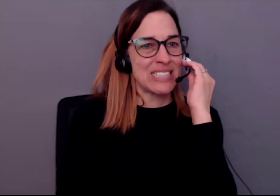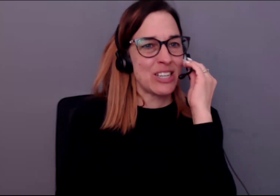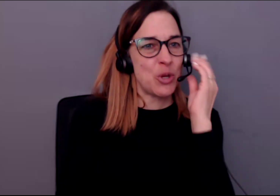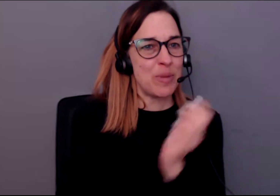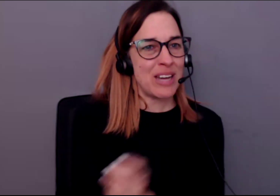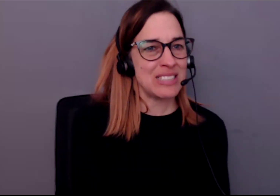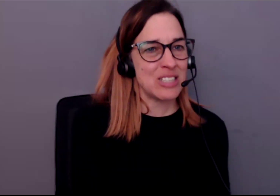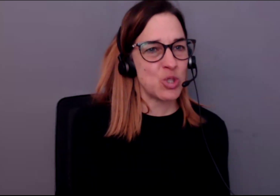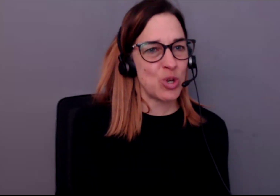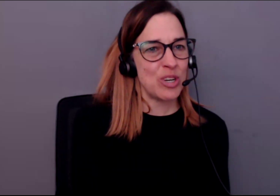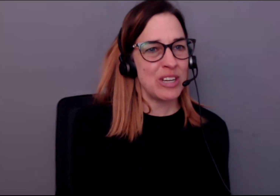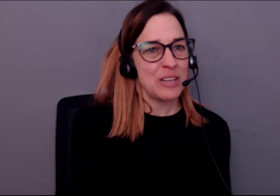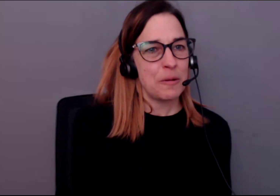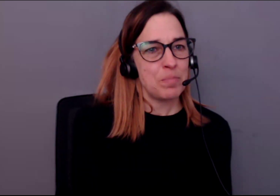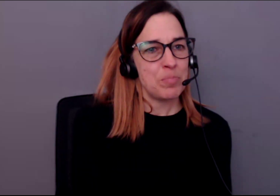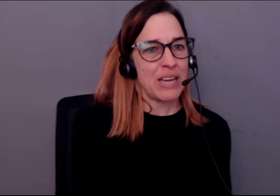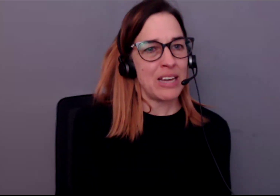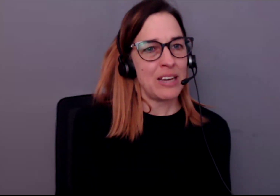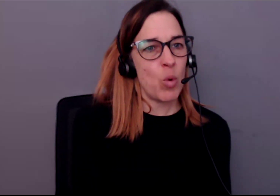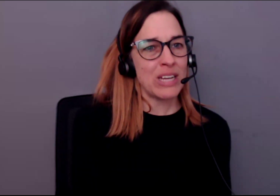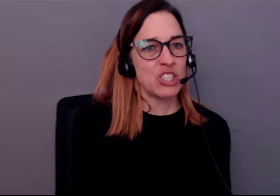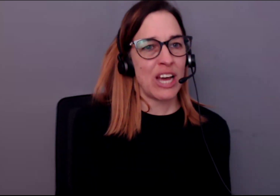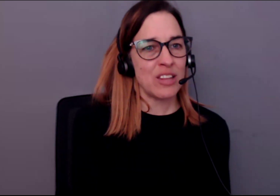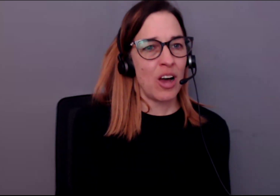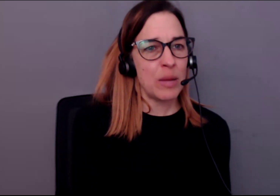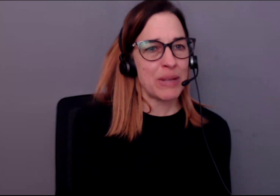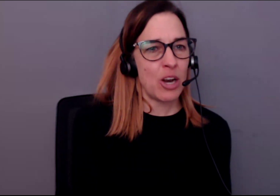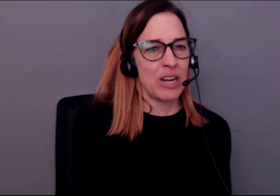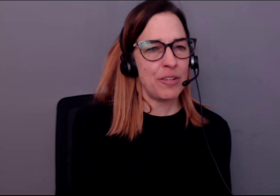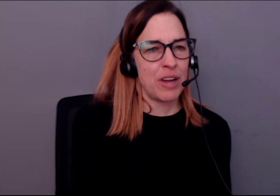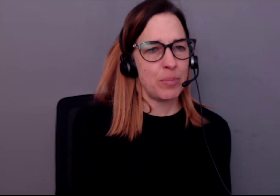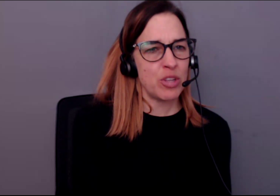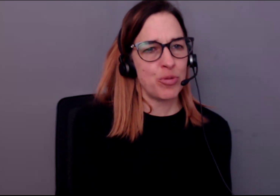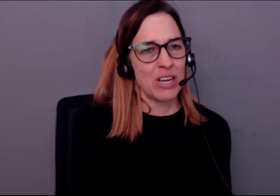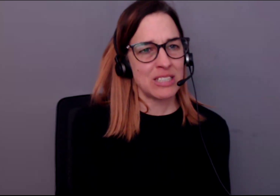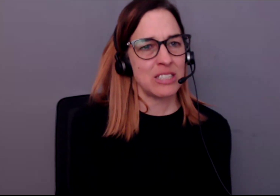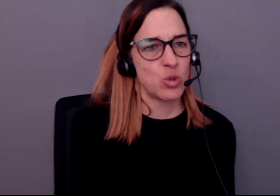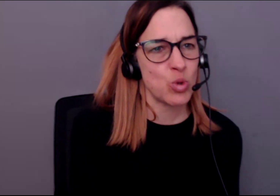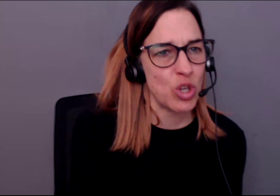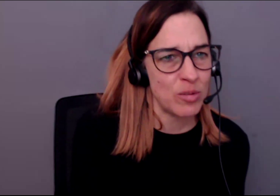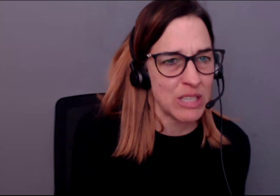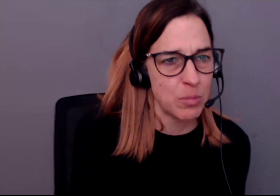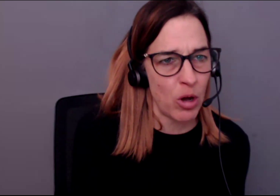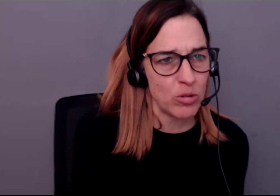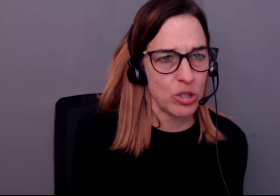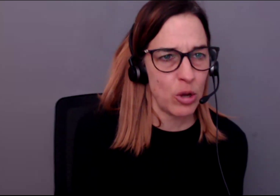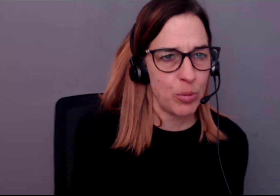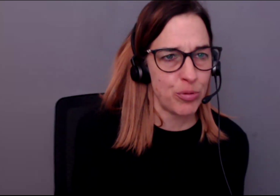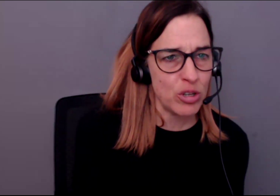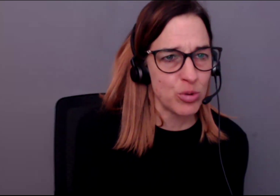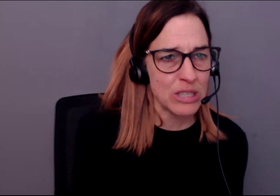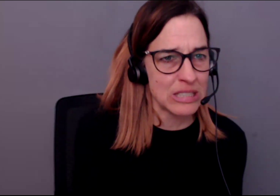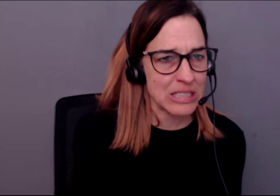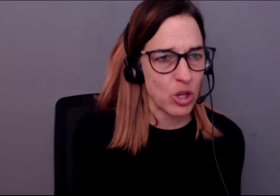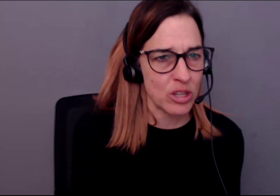Oui, c'est ça, exactement, c'est ça. Mais moi, j'adore les pantalons éléphants. Puis des fois, tu sais, c'est sûr qu'ils me disent, bon, t'es